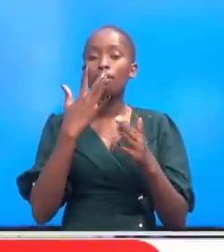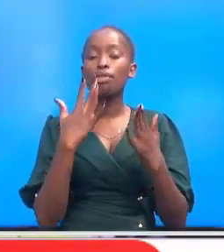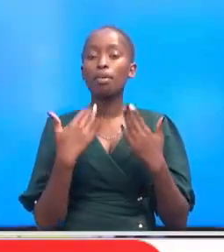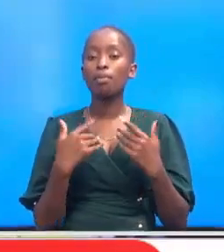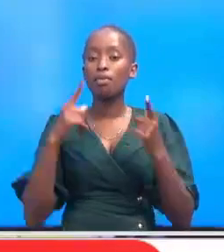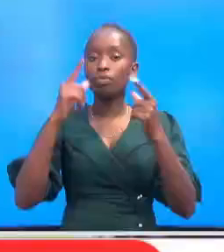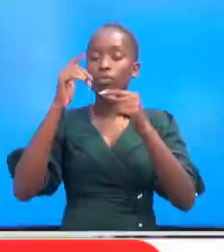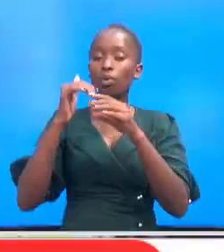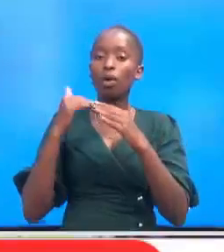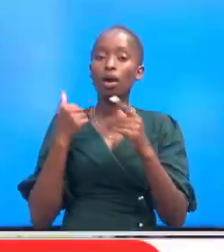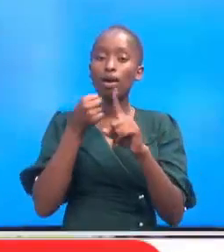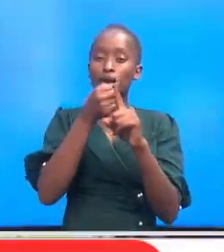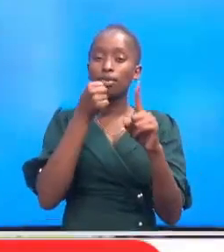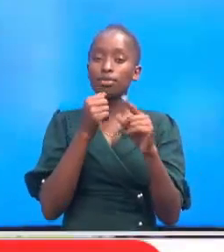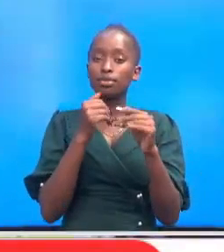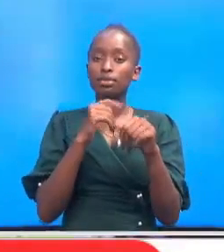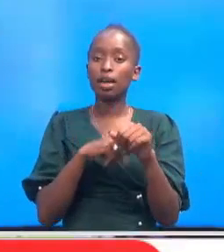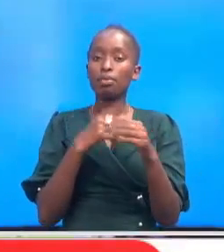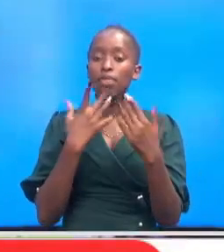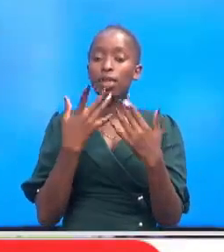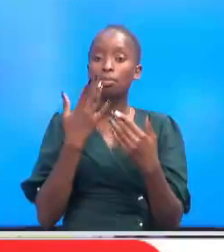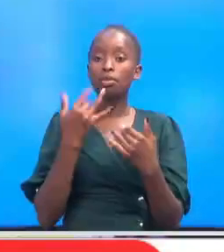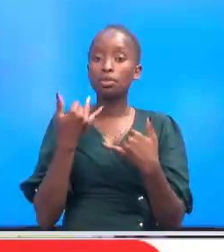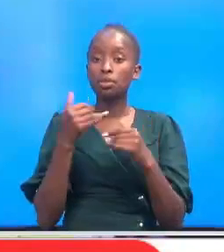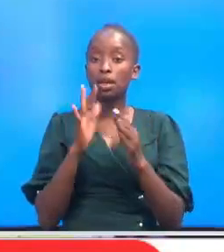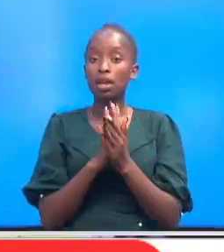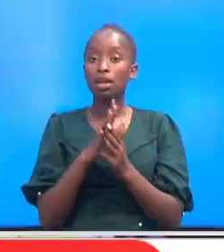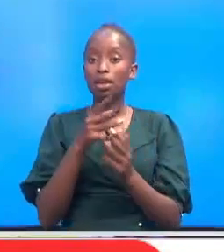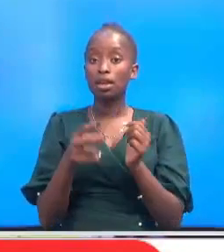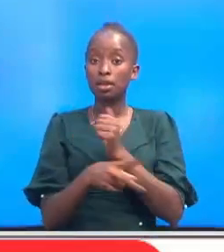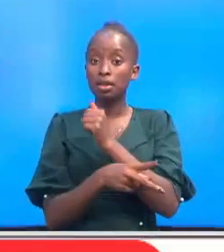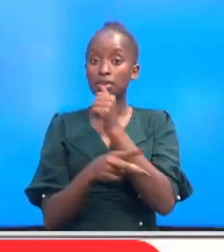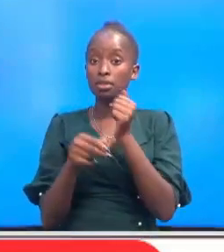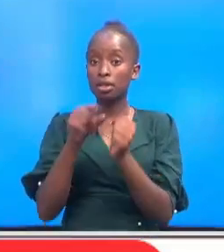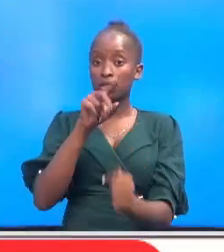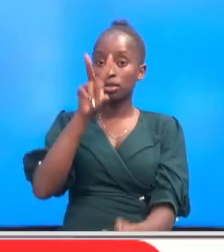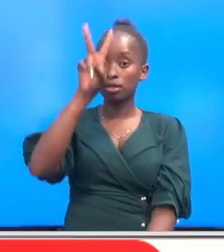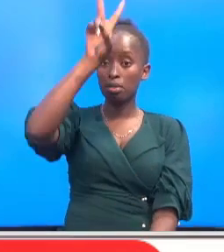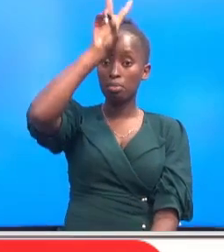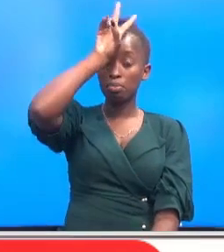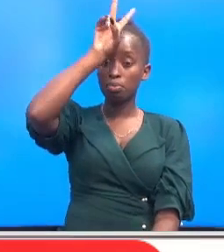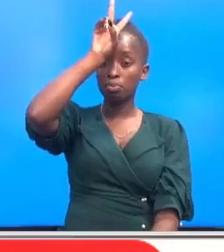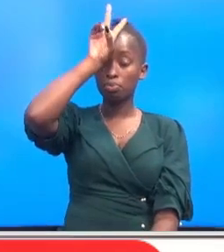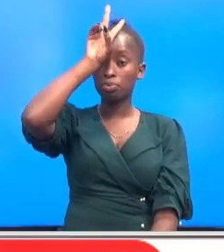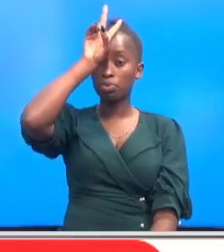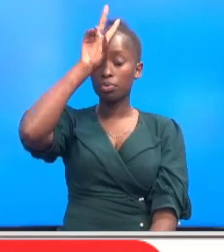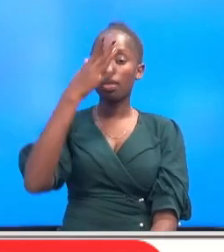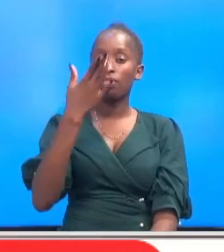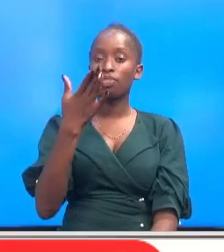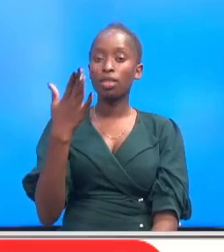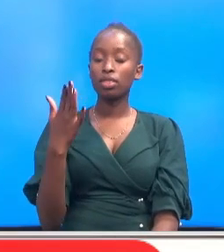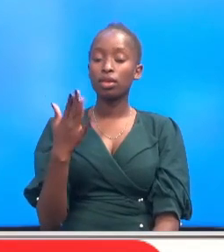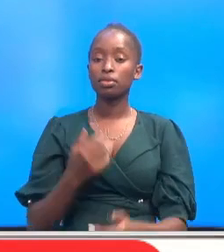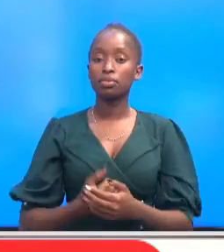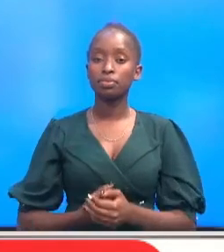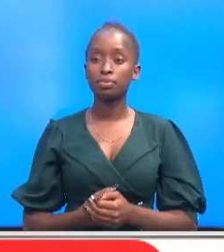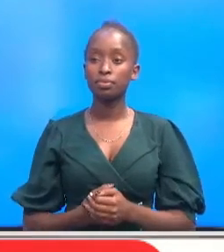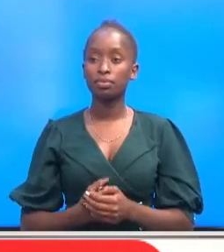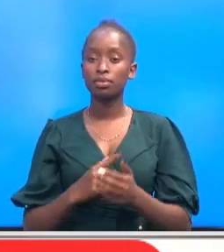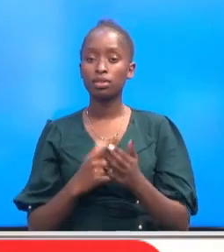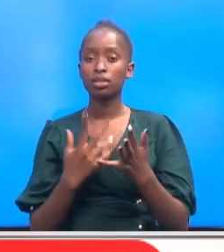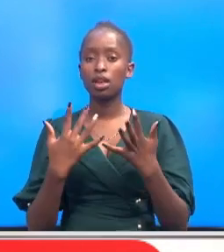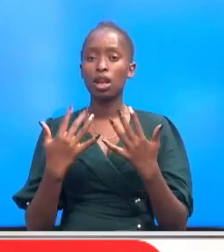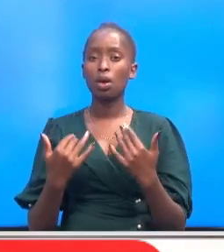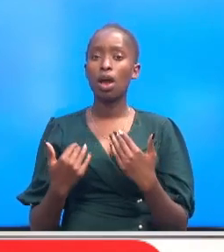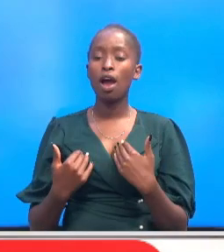wakiba kuku na mbuzi wanji sustin na taarifa Hiyo Hili ni jivu mabaki ya